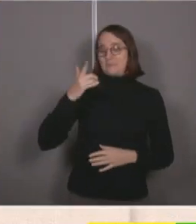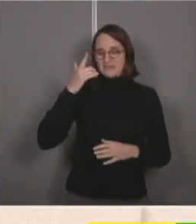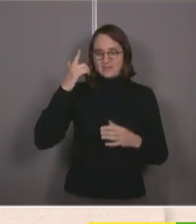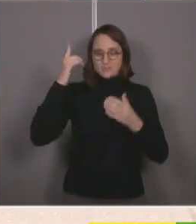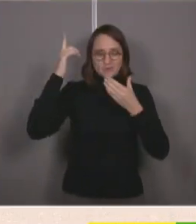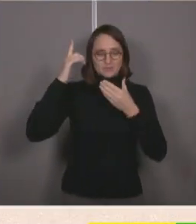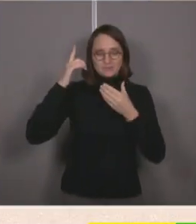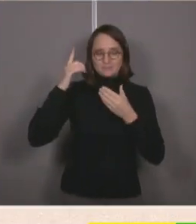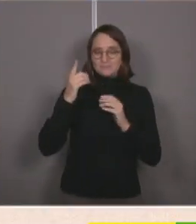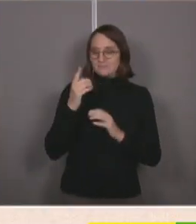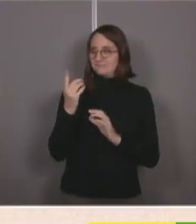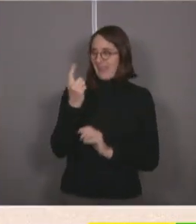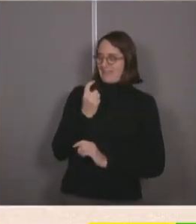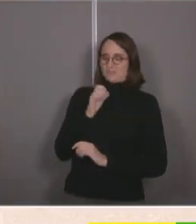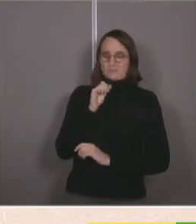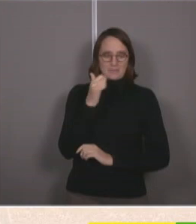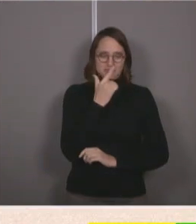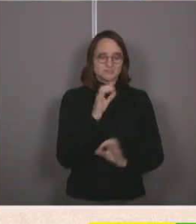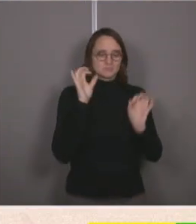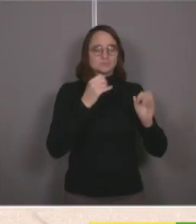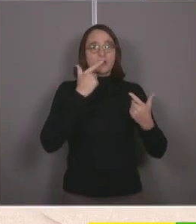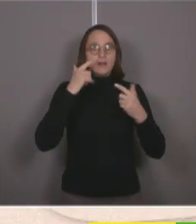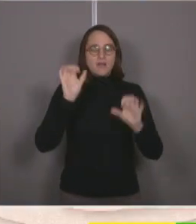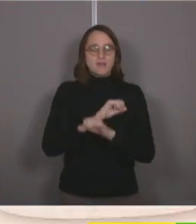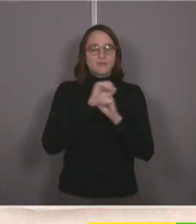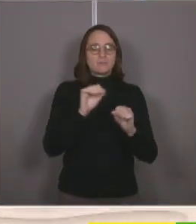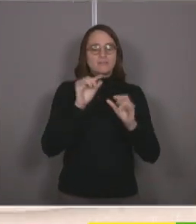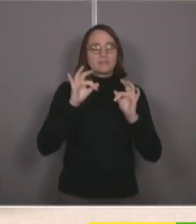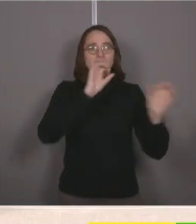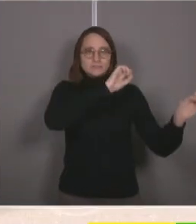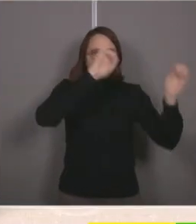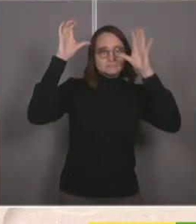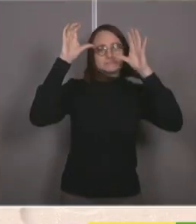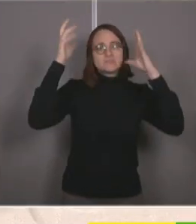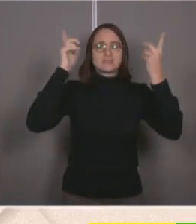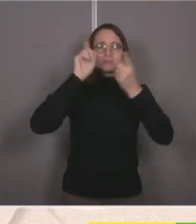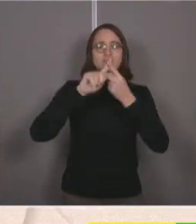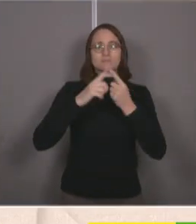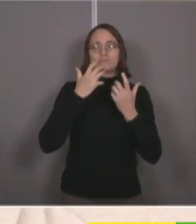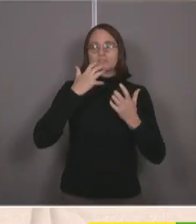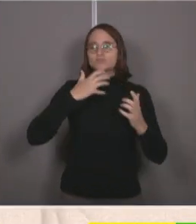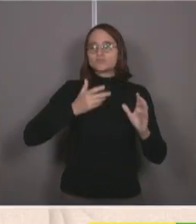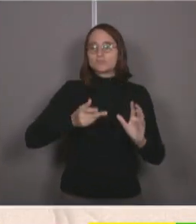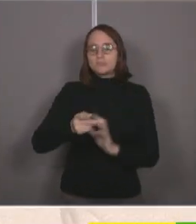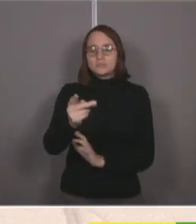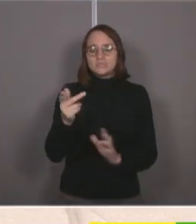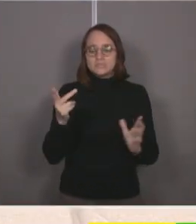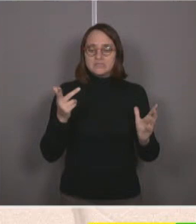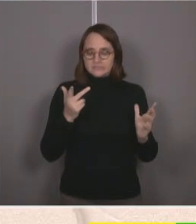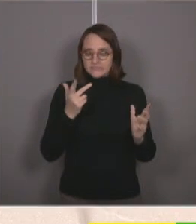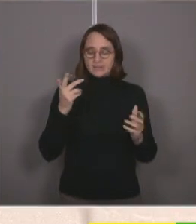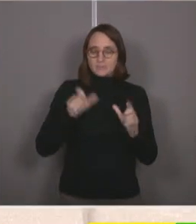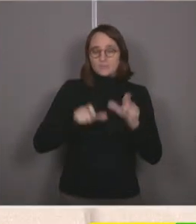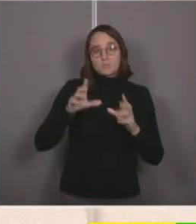passer la première question qui est très spectaculaire, donc la partie sur les représentations à l'égard du réchauffement climatique. Est-ce que les Français sont